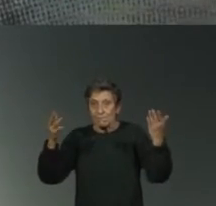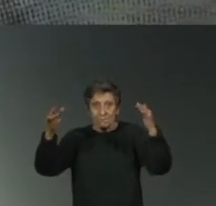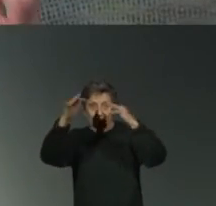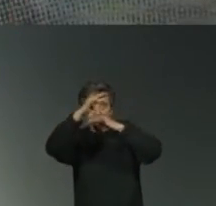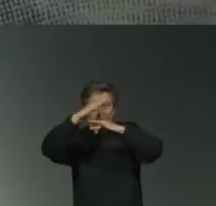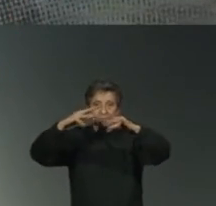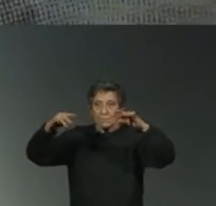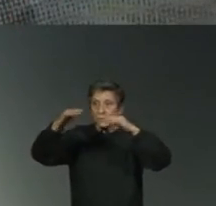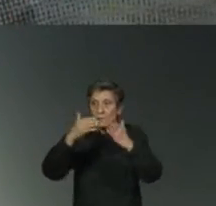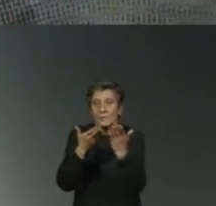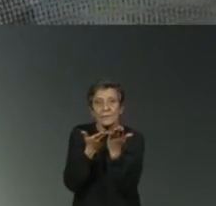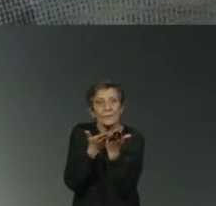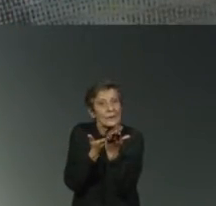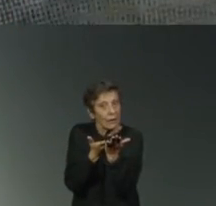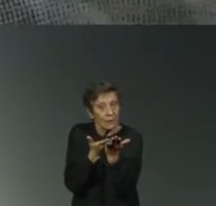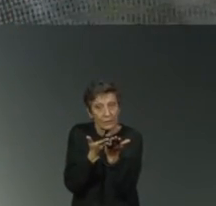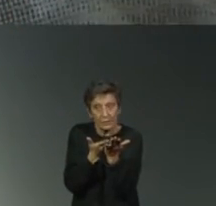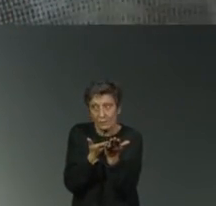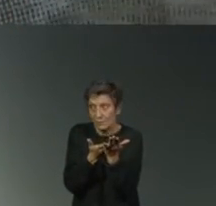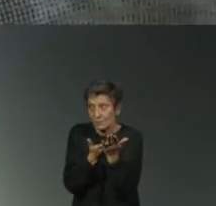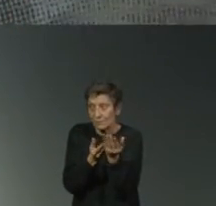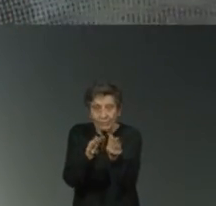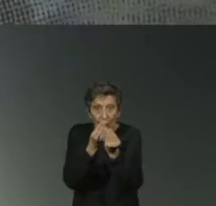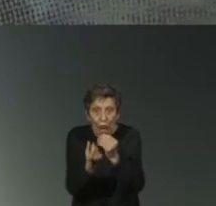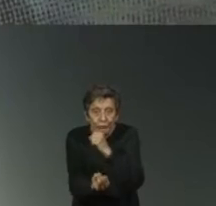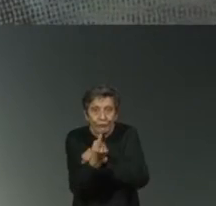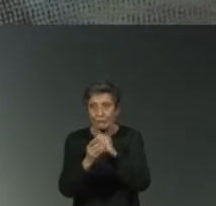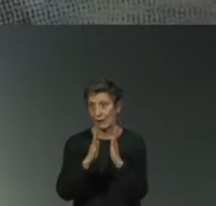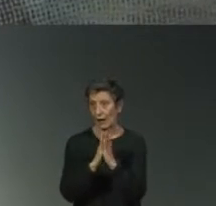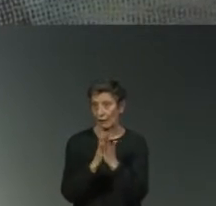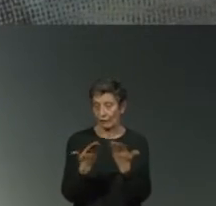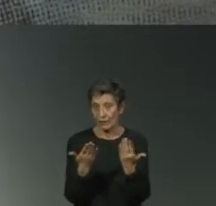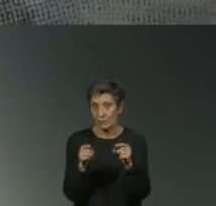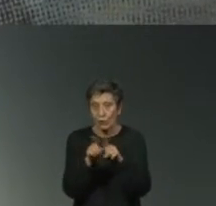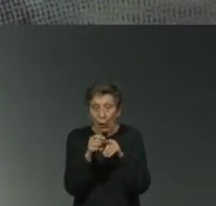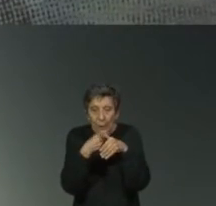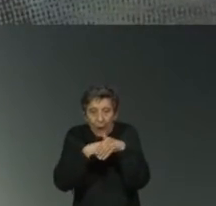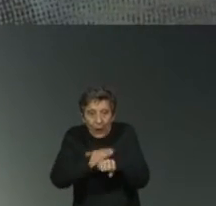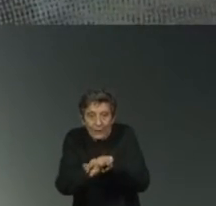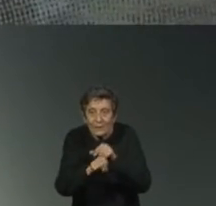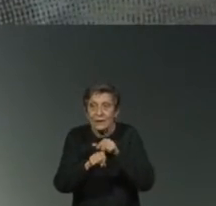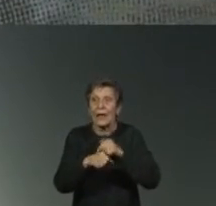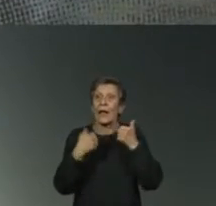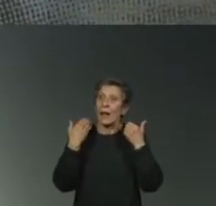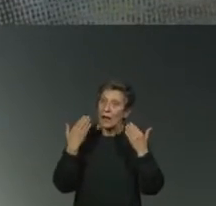qui indique la naissance d'un livre. C'est comme une sorte d'embryon. Et à ce moment-là, je me